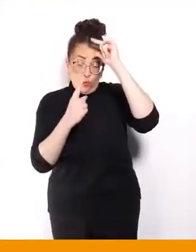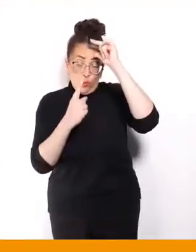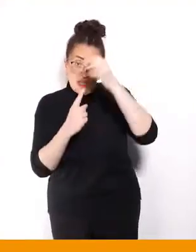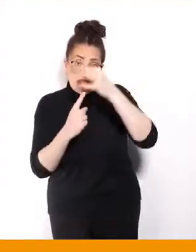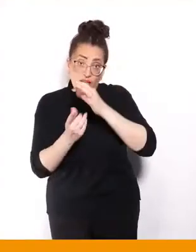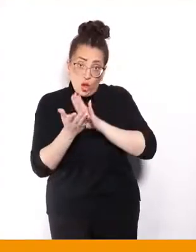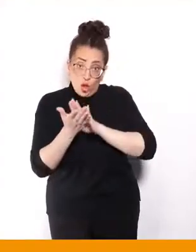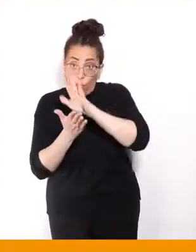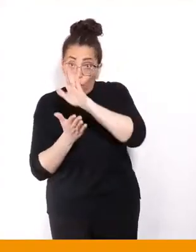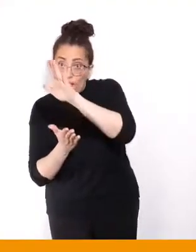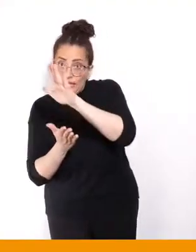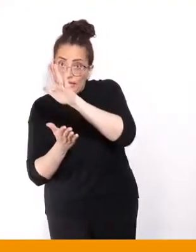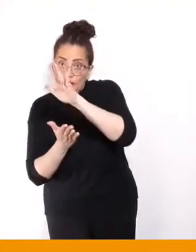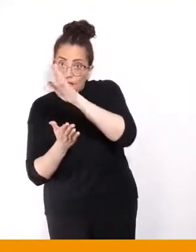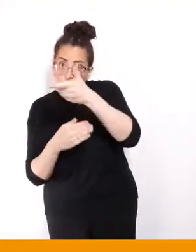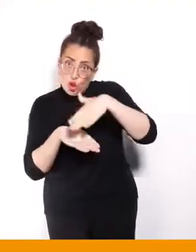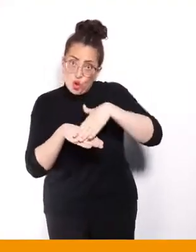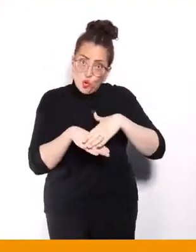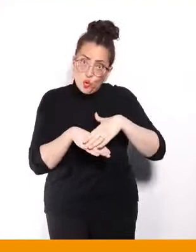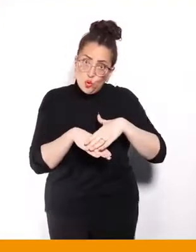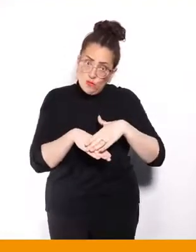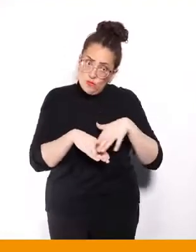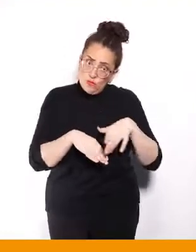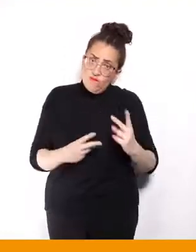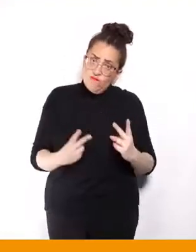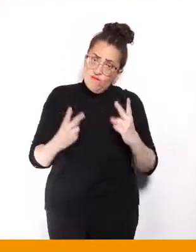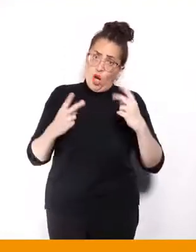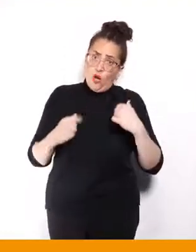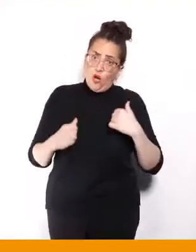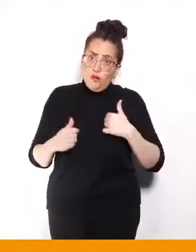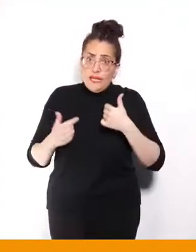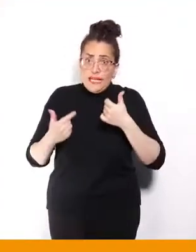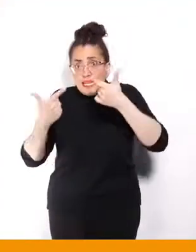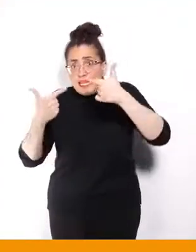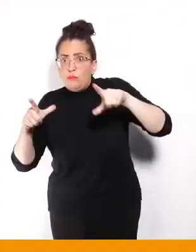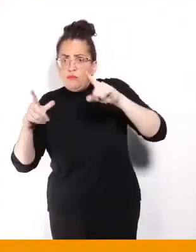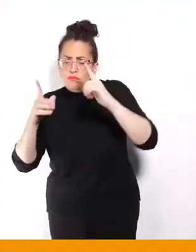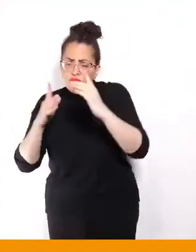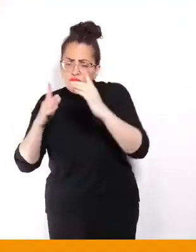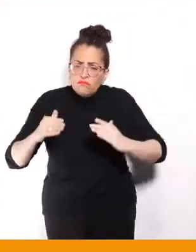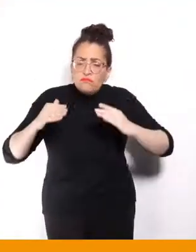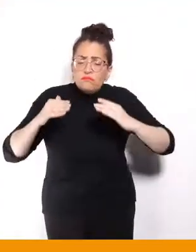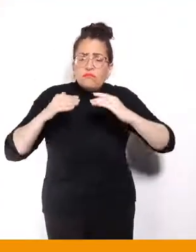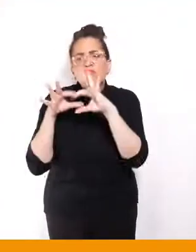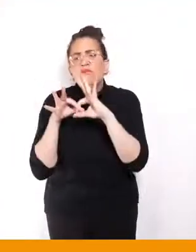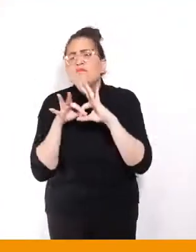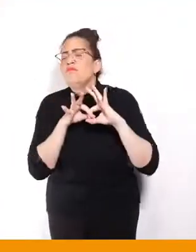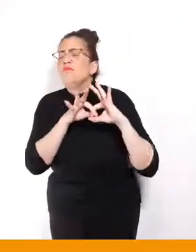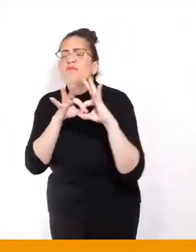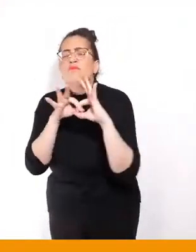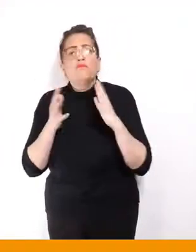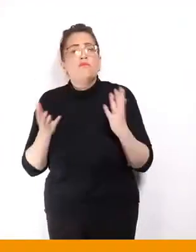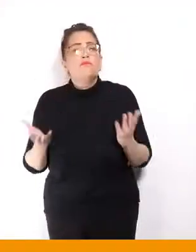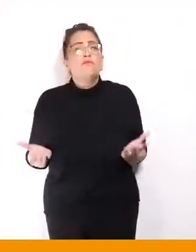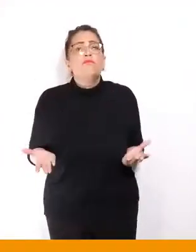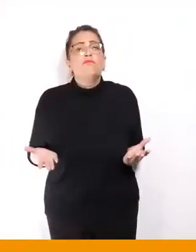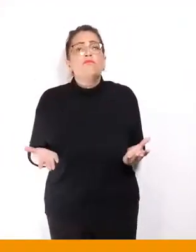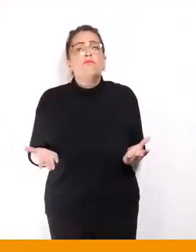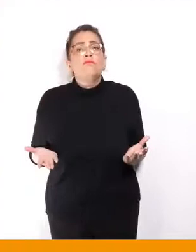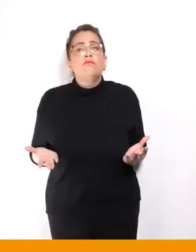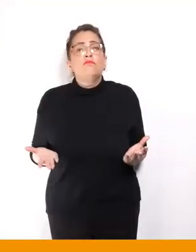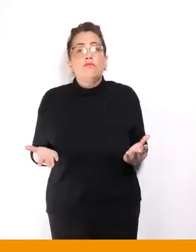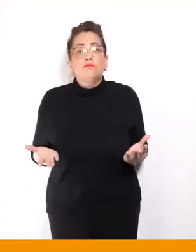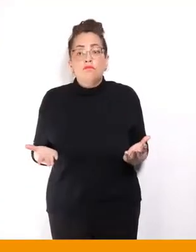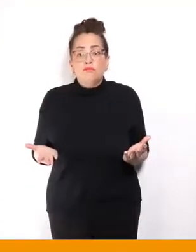républicaine, c'est la liberté, c'est l'égalité, c'est la fraternité. en mettant enfin